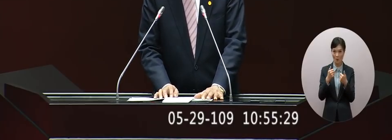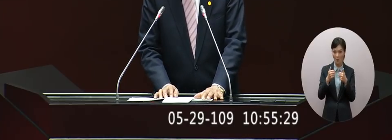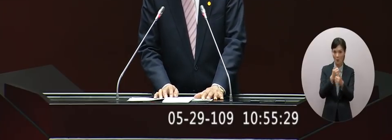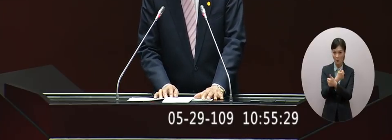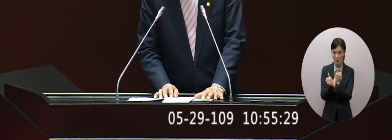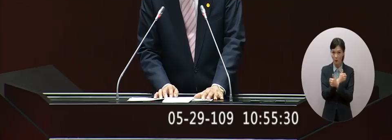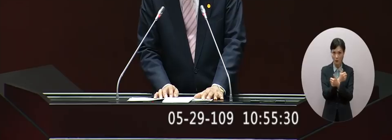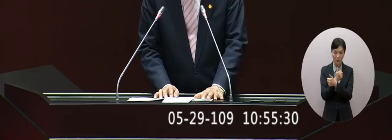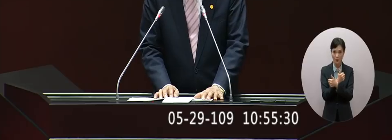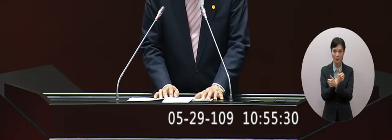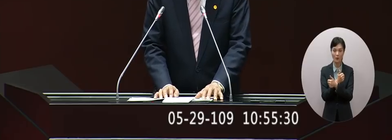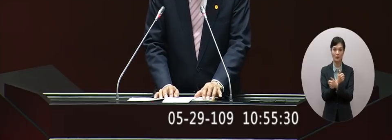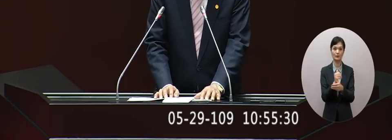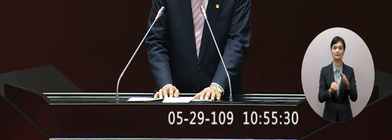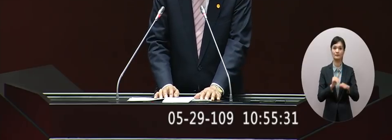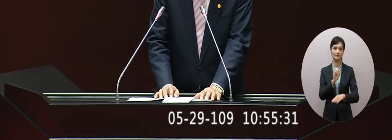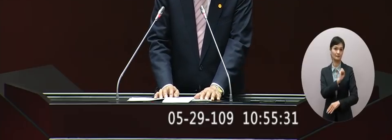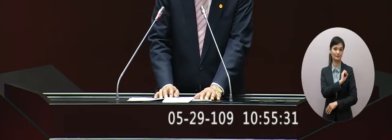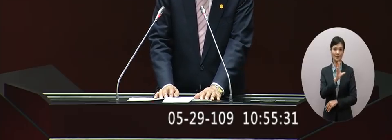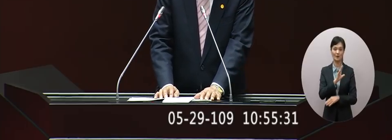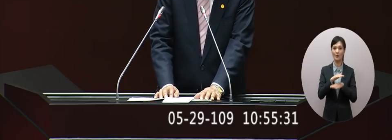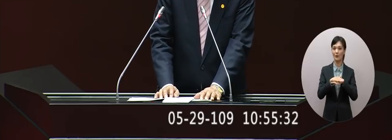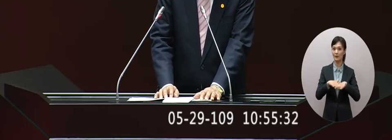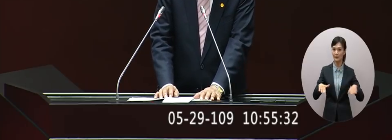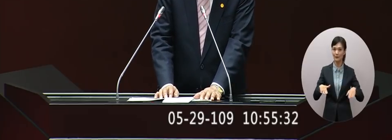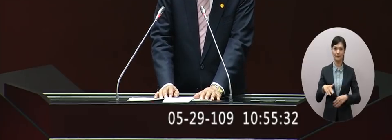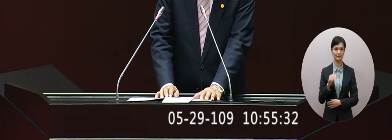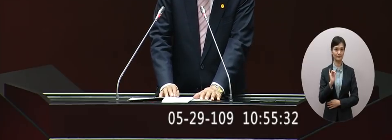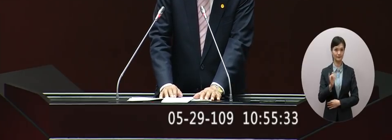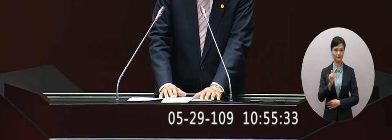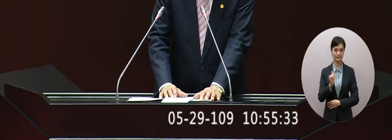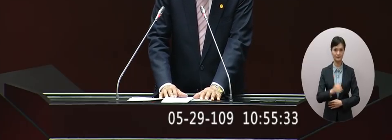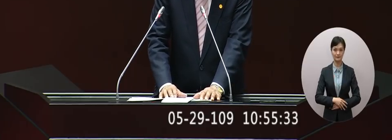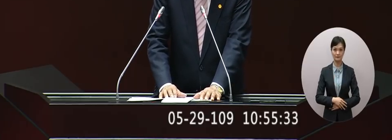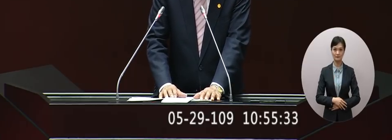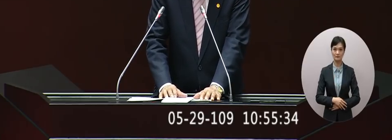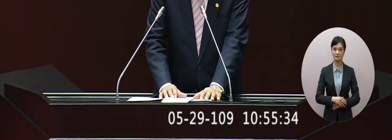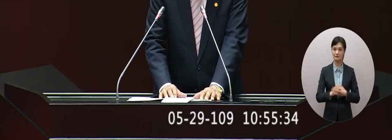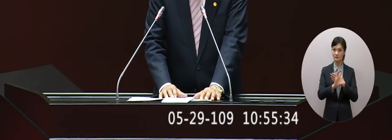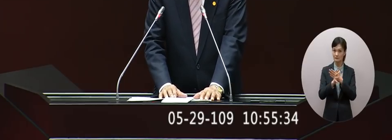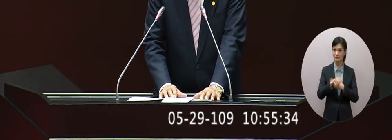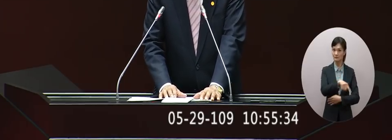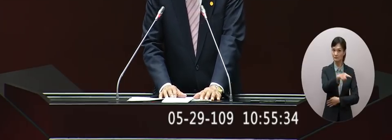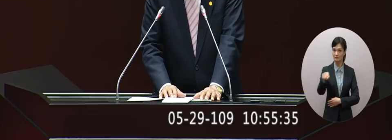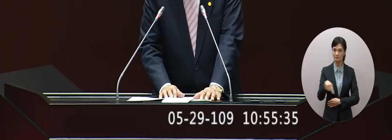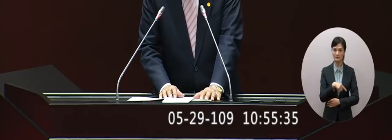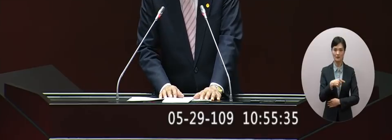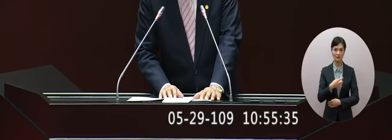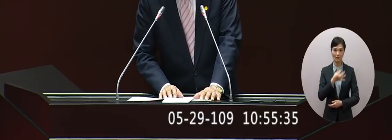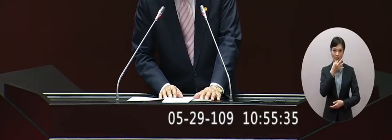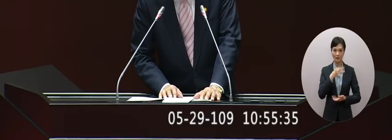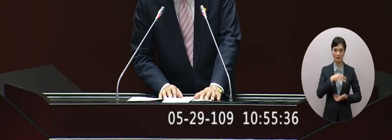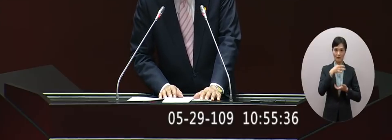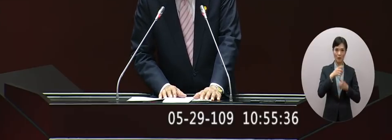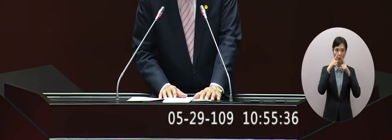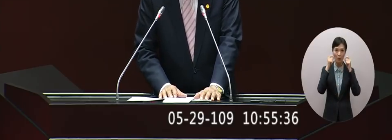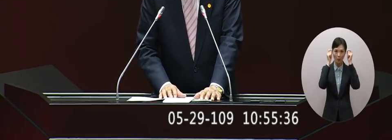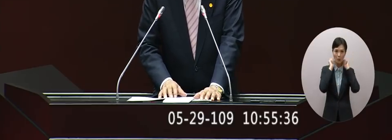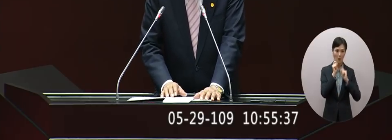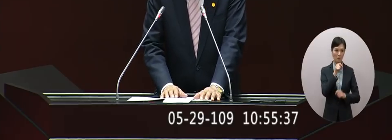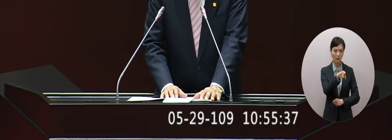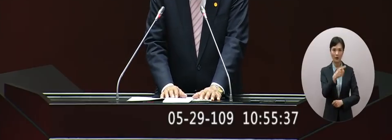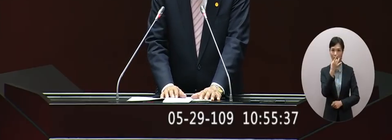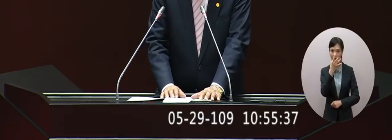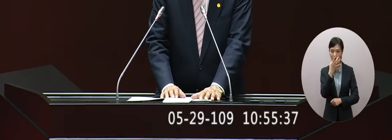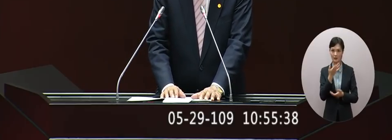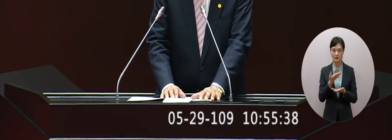切平安。当许多国家为买不到口罩而烦恼痛苦的时候，